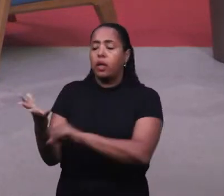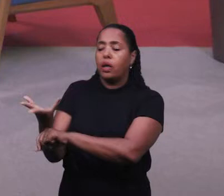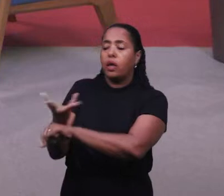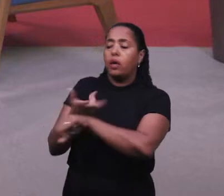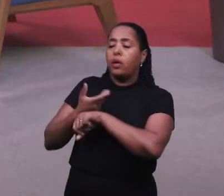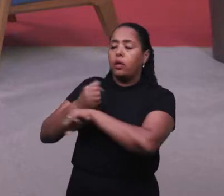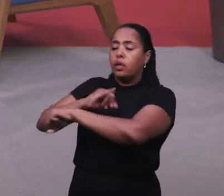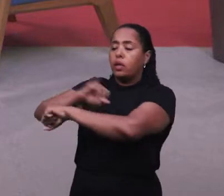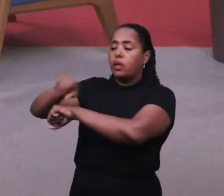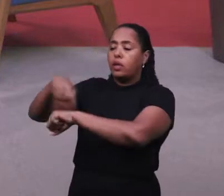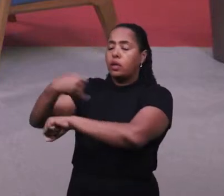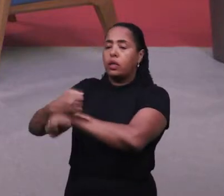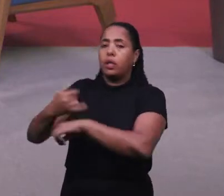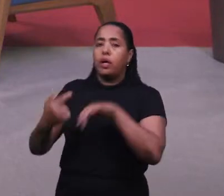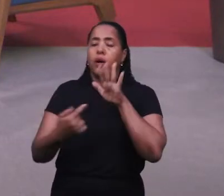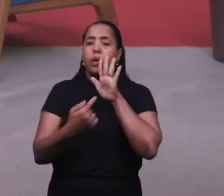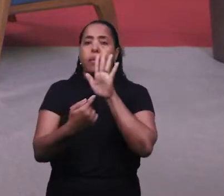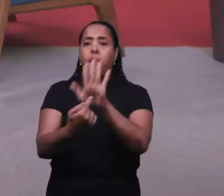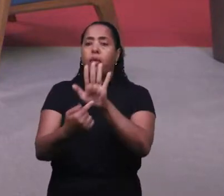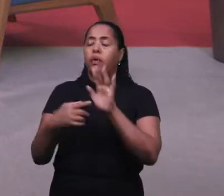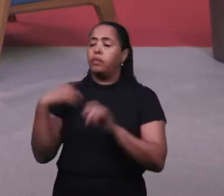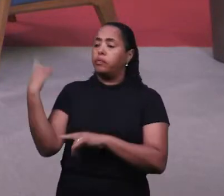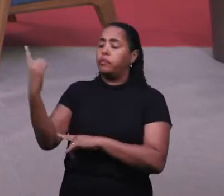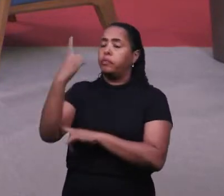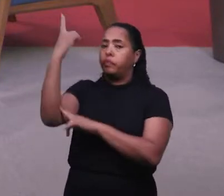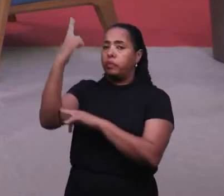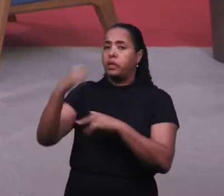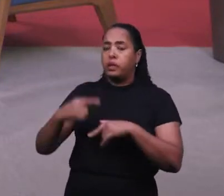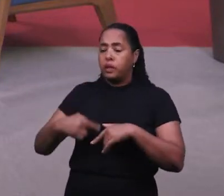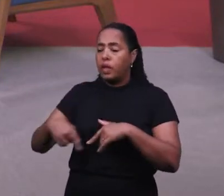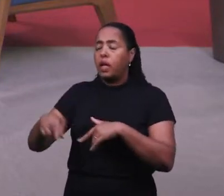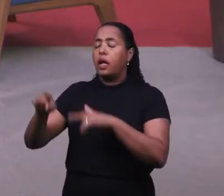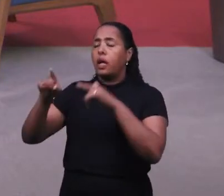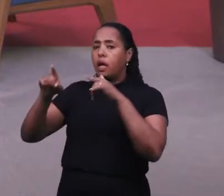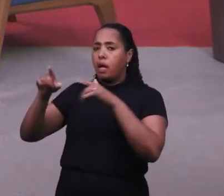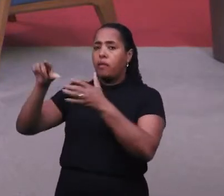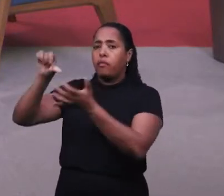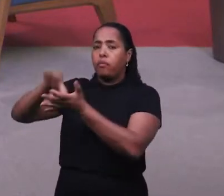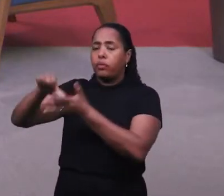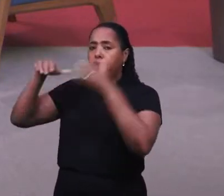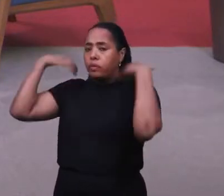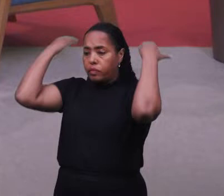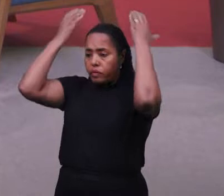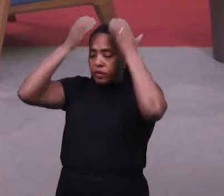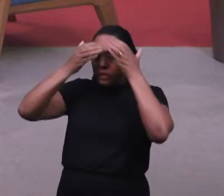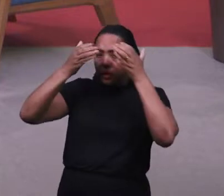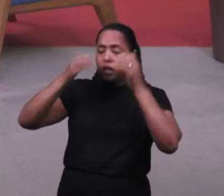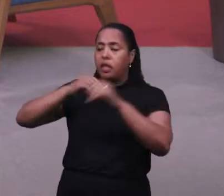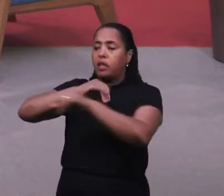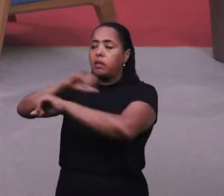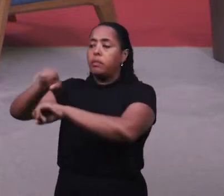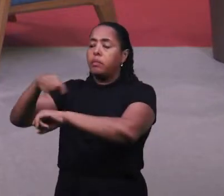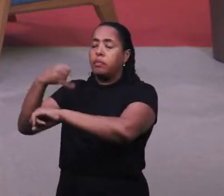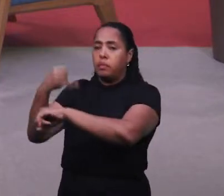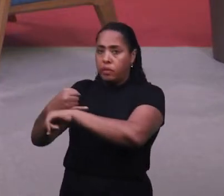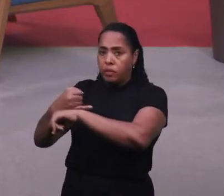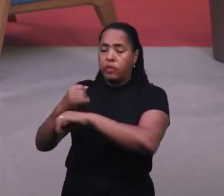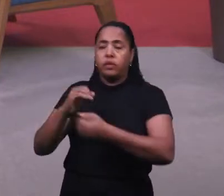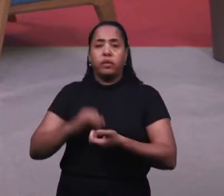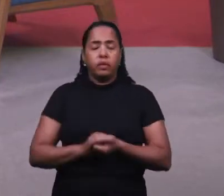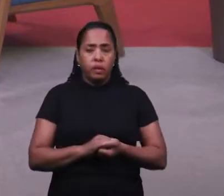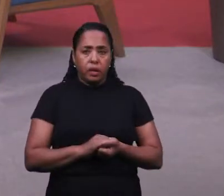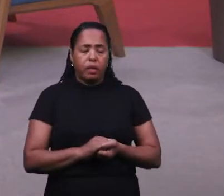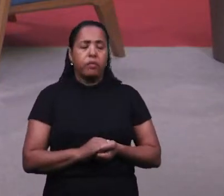précédentes, a été exactement la conquête de Jérusalem. Le fait que David, il ramène le siège du